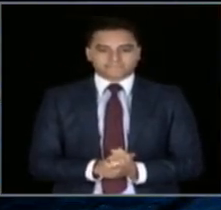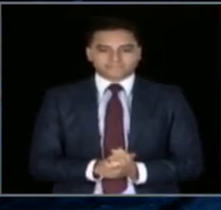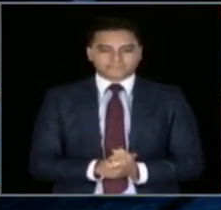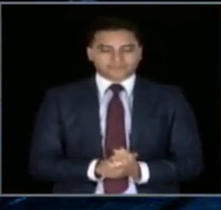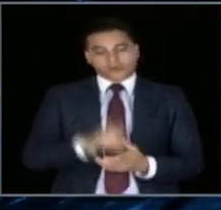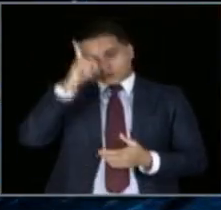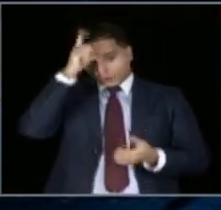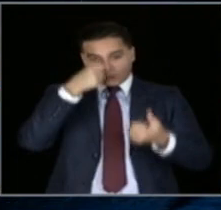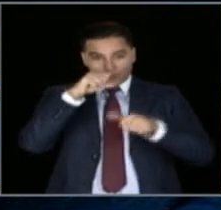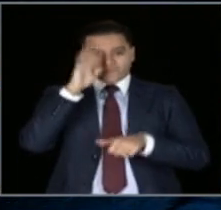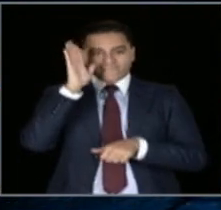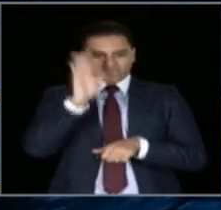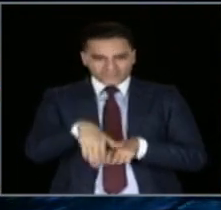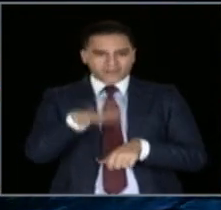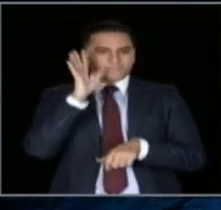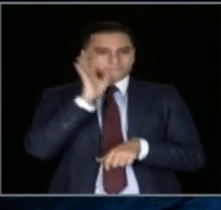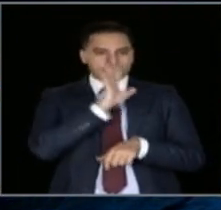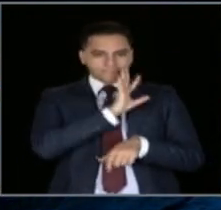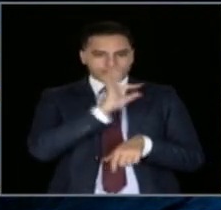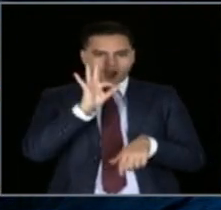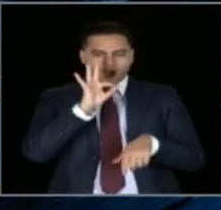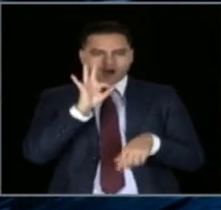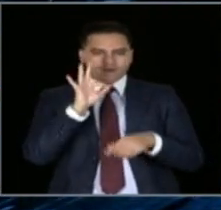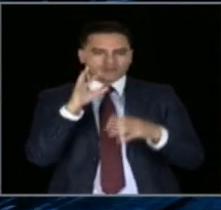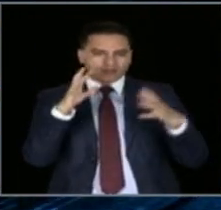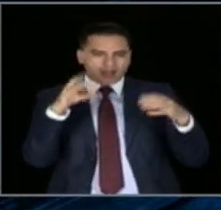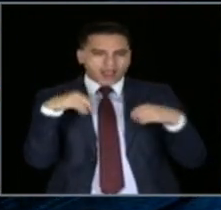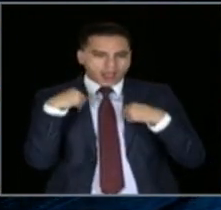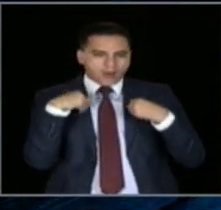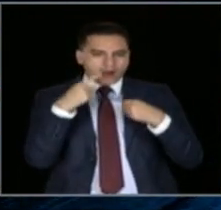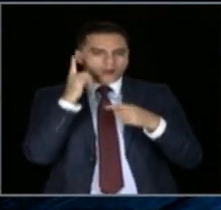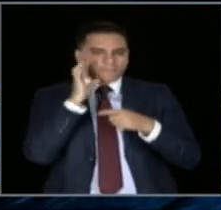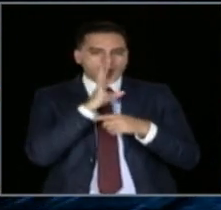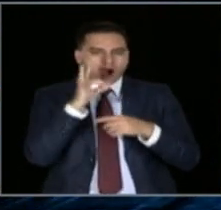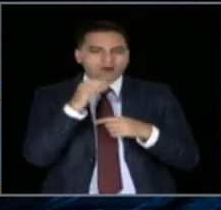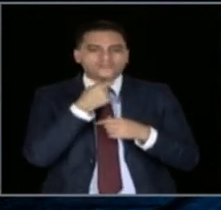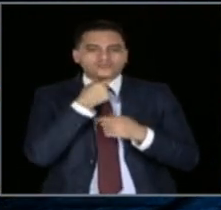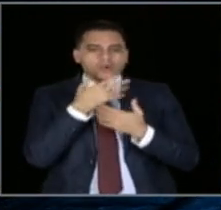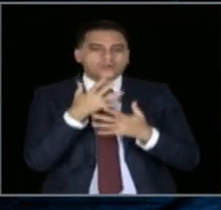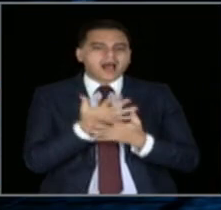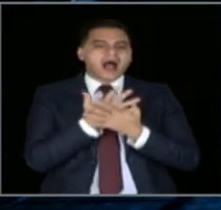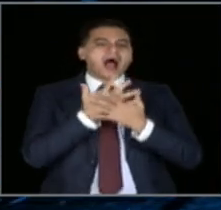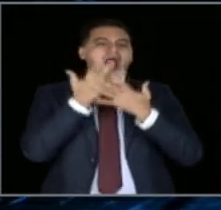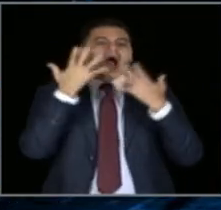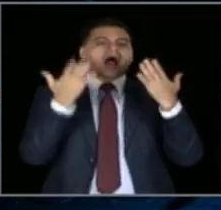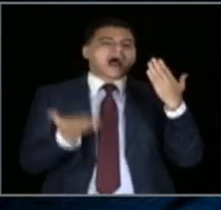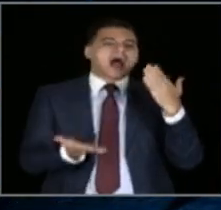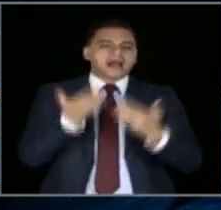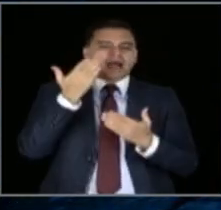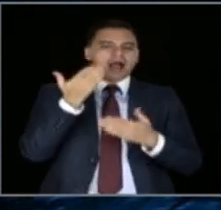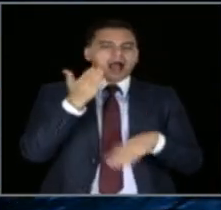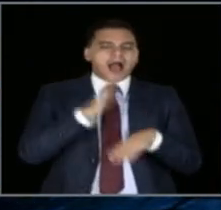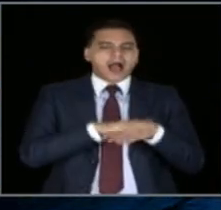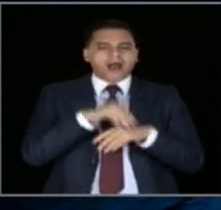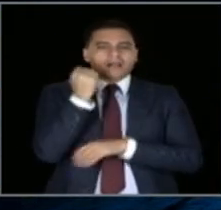علوم، ما هو الكائن الذي يمتلك أعلى صوت على وجه الأرض؟